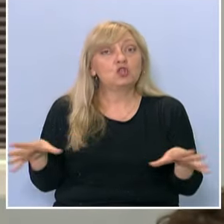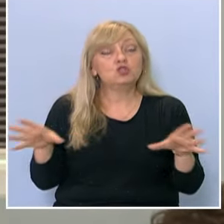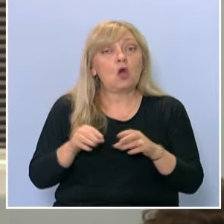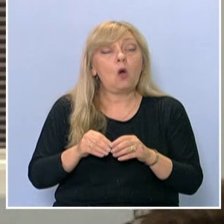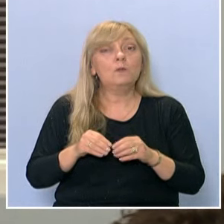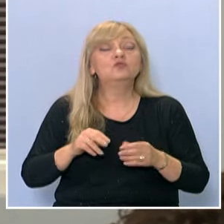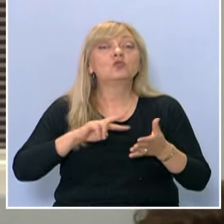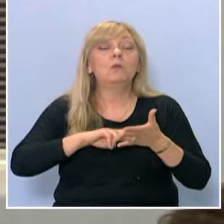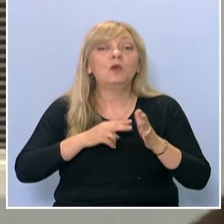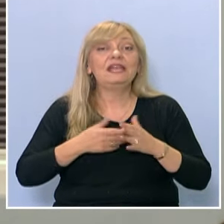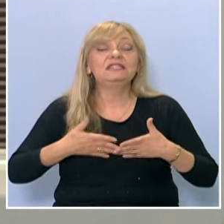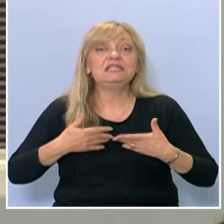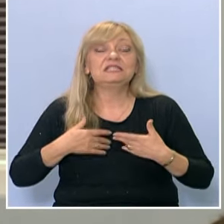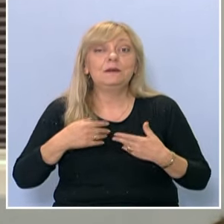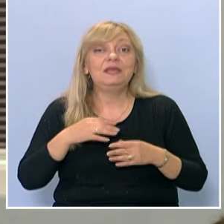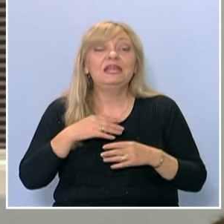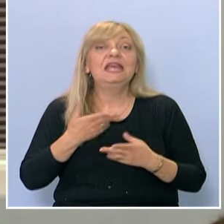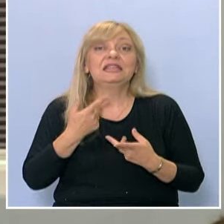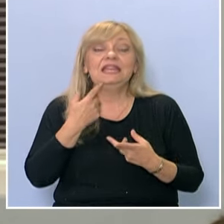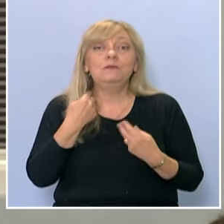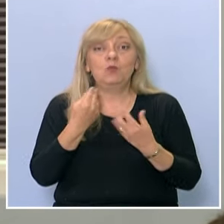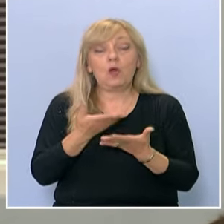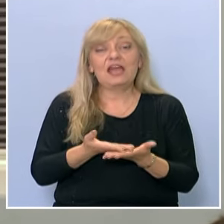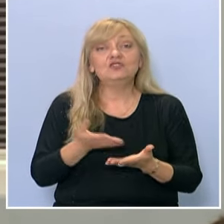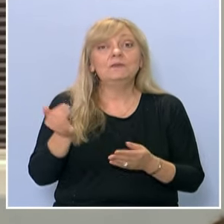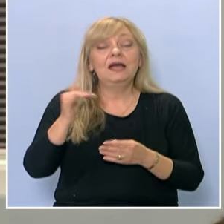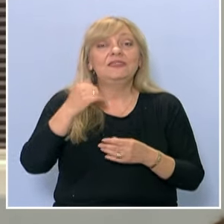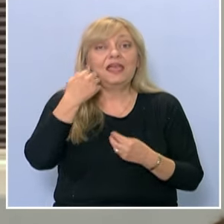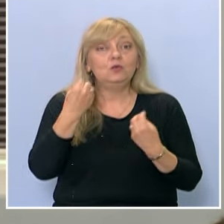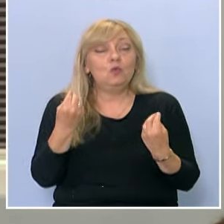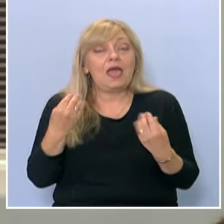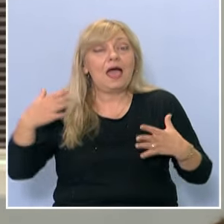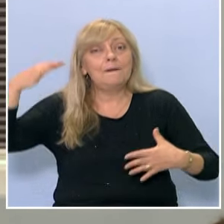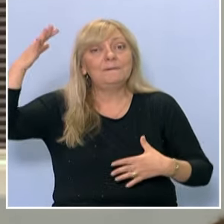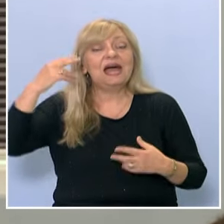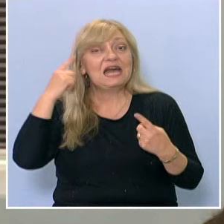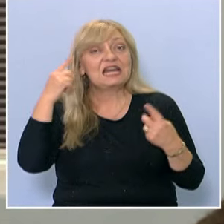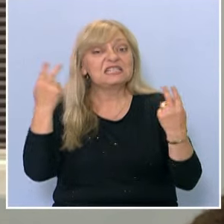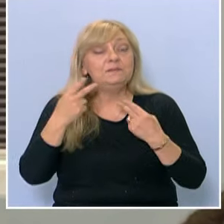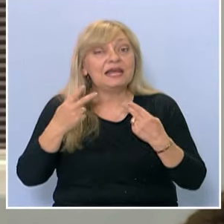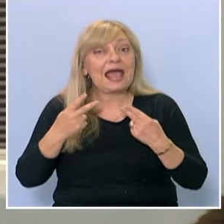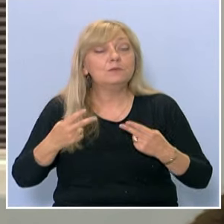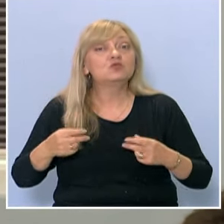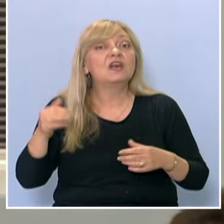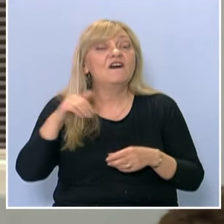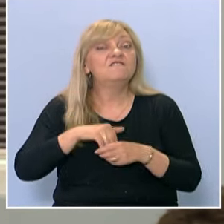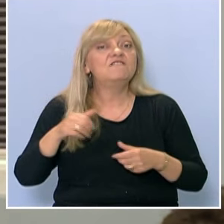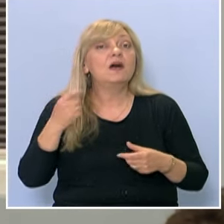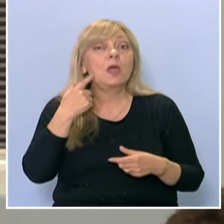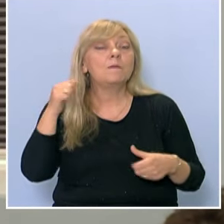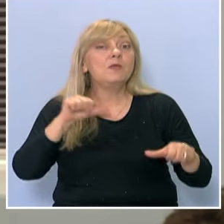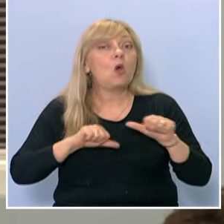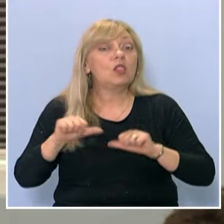постигнем по-голяма разбираемост на един от най-интересните раздели в биологията, а именно този, който се касае